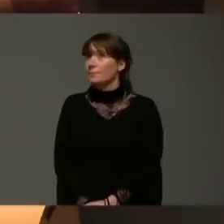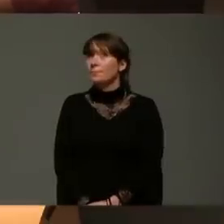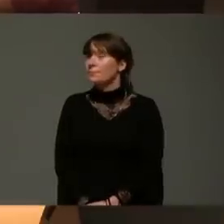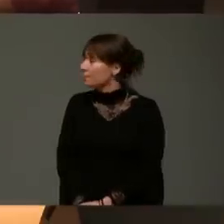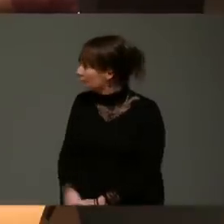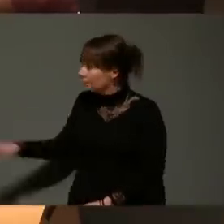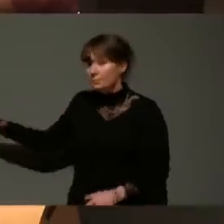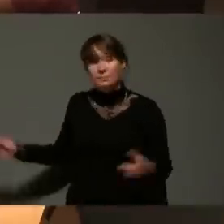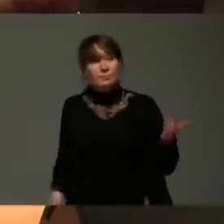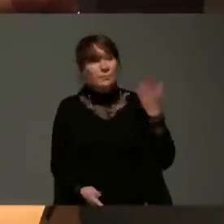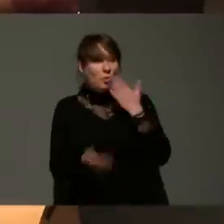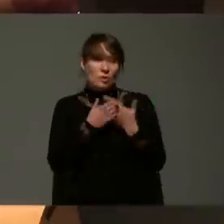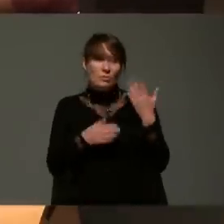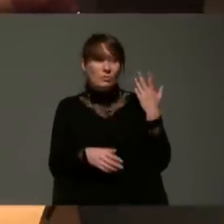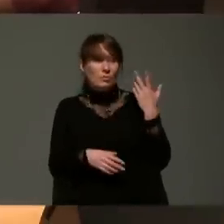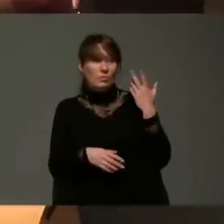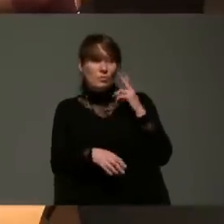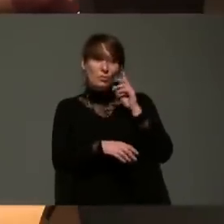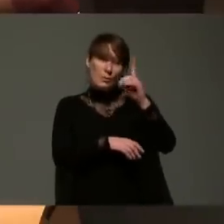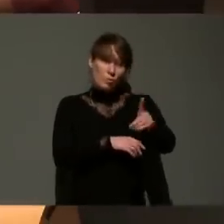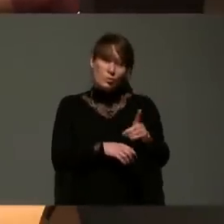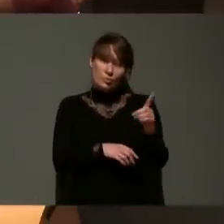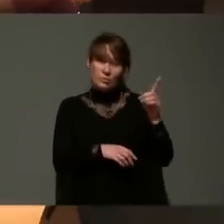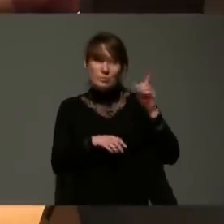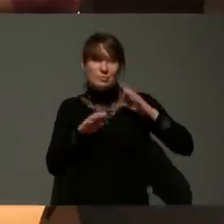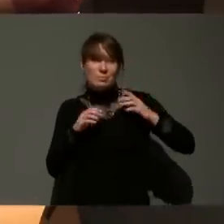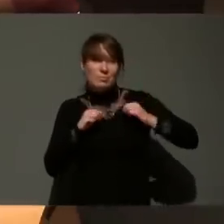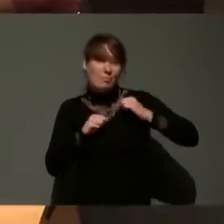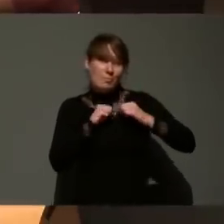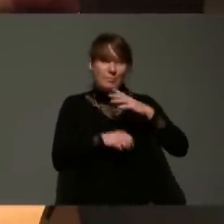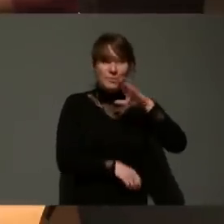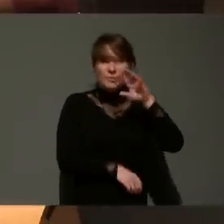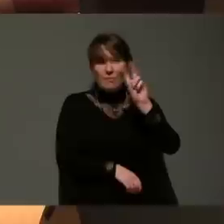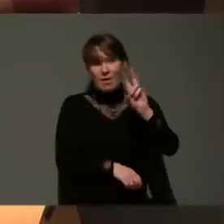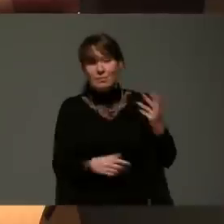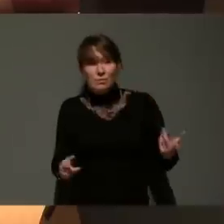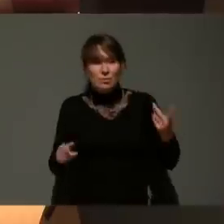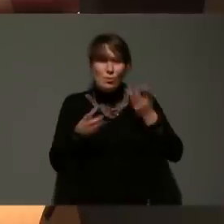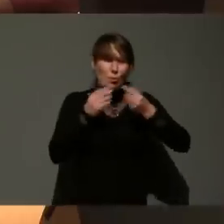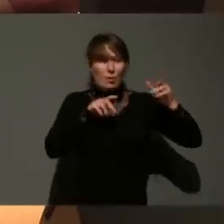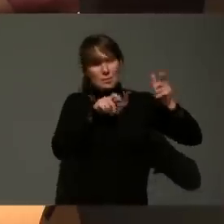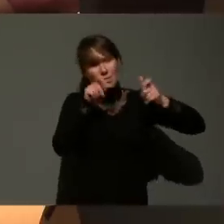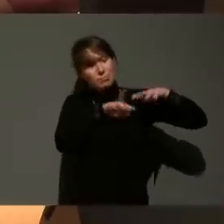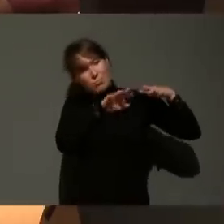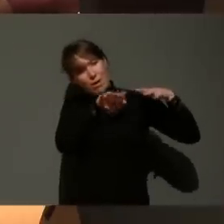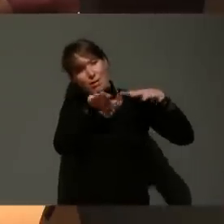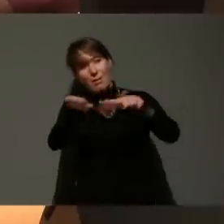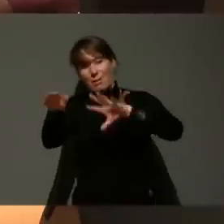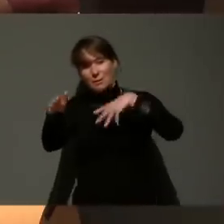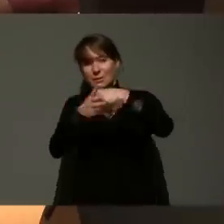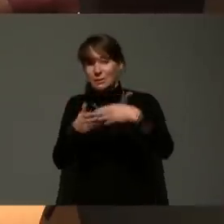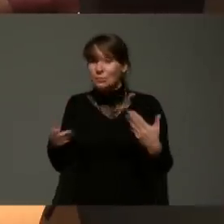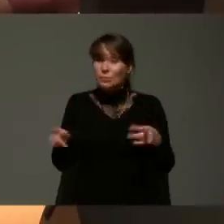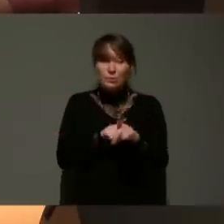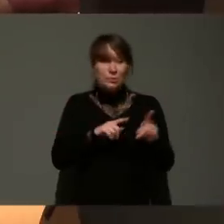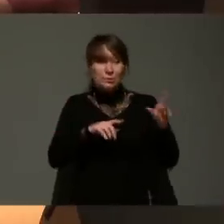Donc rendez-vous tous au Marathon Vert, c'est dimanche prochain. Il va y avoir plein de personnes à y participer, plein de